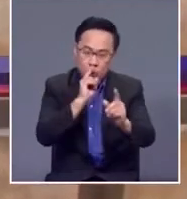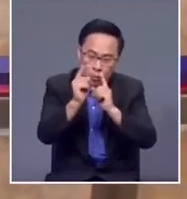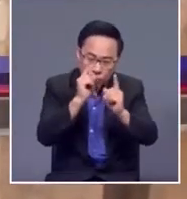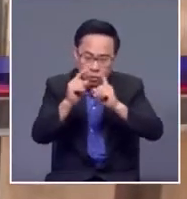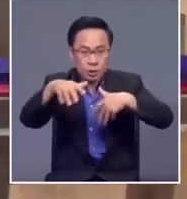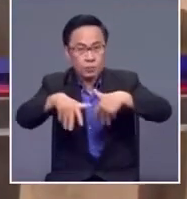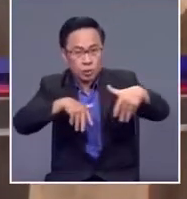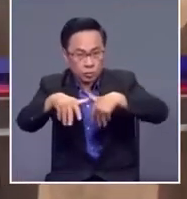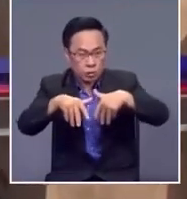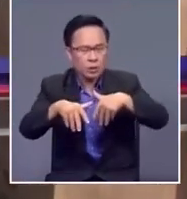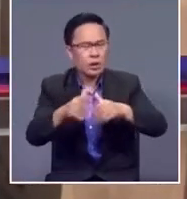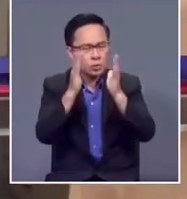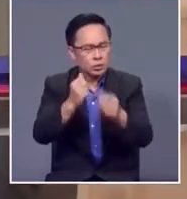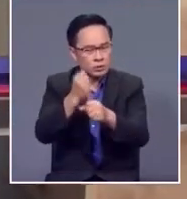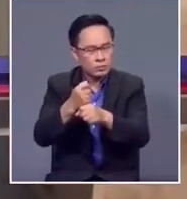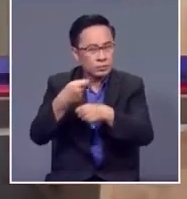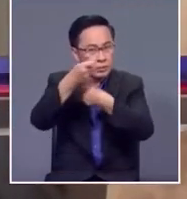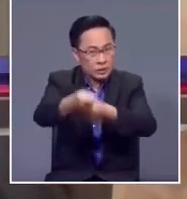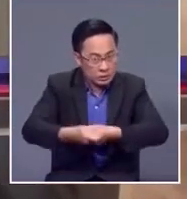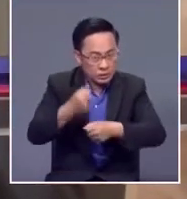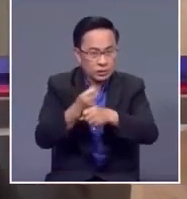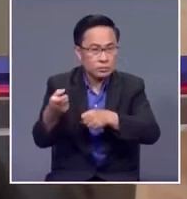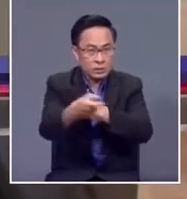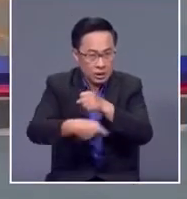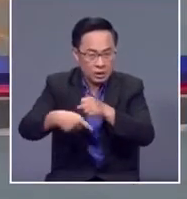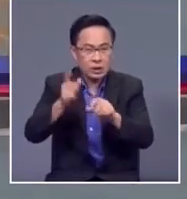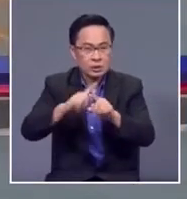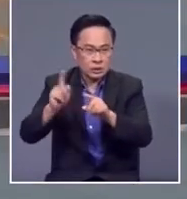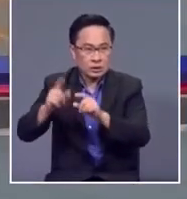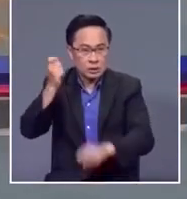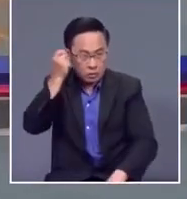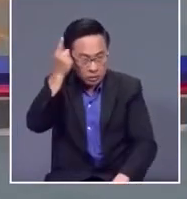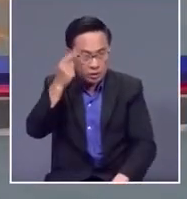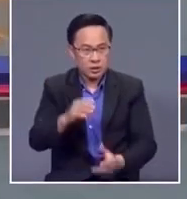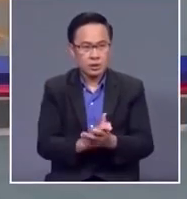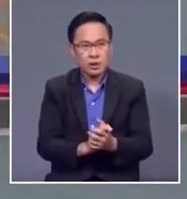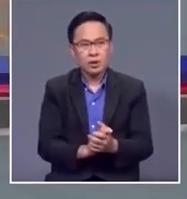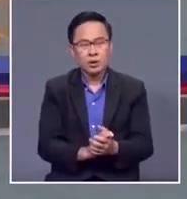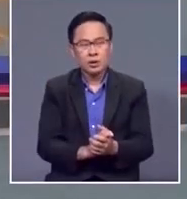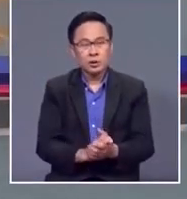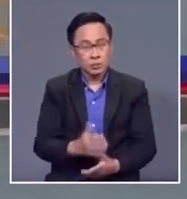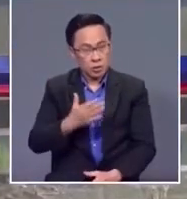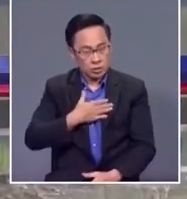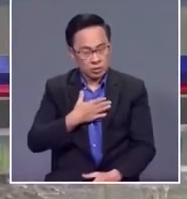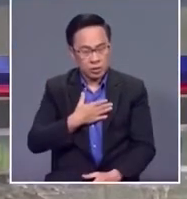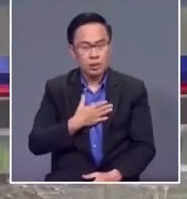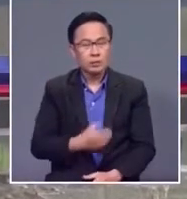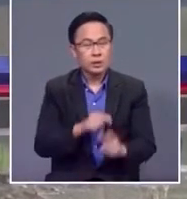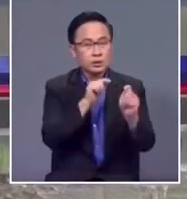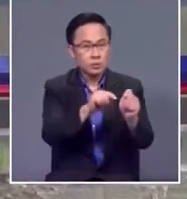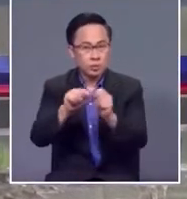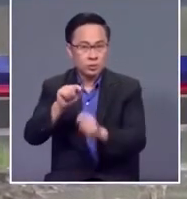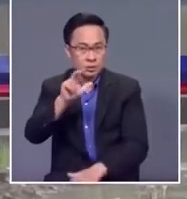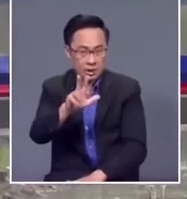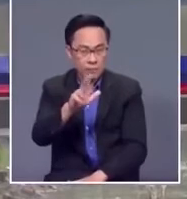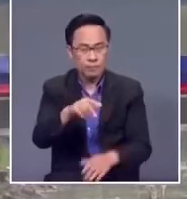จให้พี่น้องเกษตรกรโดยเฉพาะพื้นที่ลุ่มต่ำนะฮะบางระกำโมเดลของผมเนี่ยก็จะมีอยู่3ตำบล11หมู่บ้าน ค่ะ